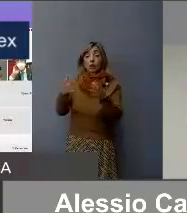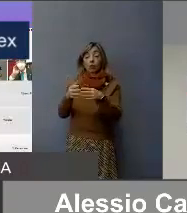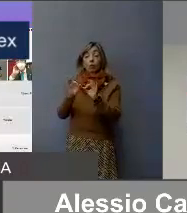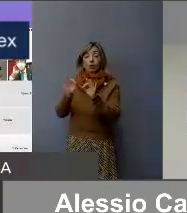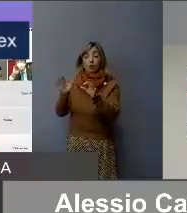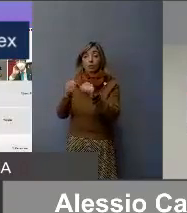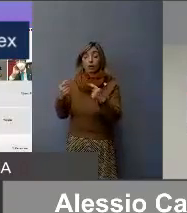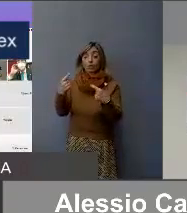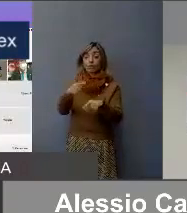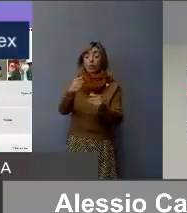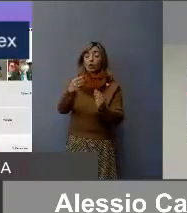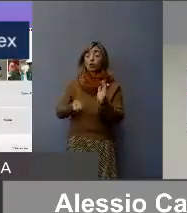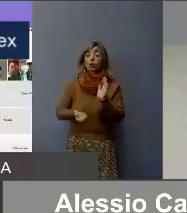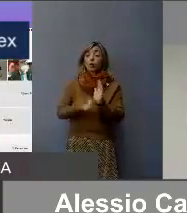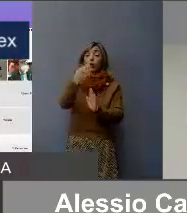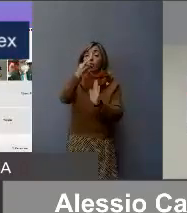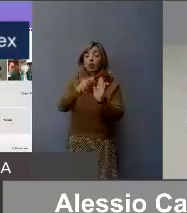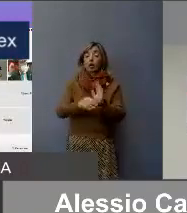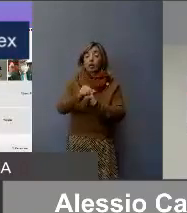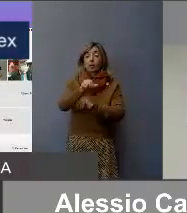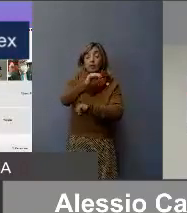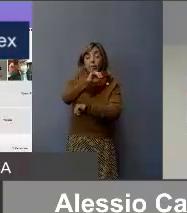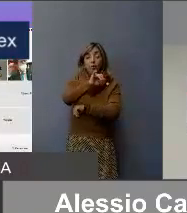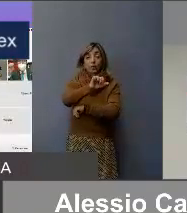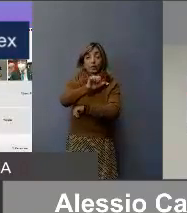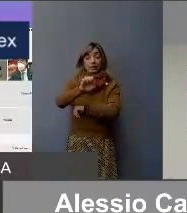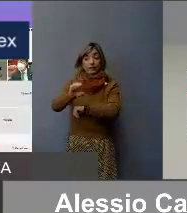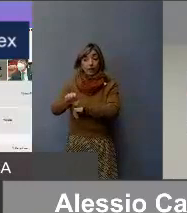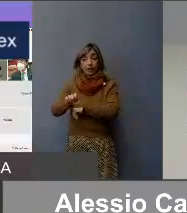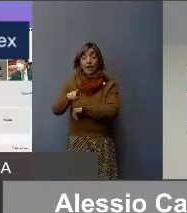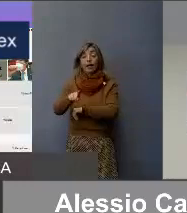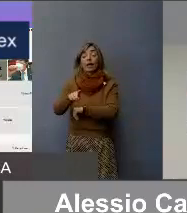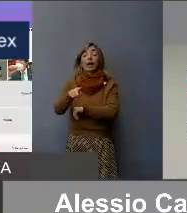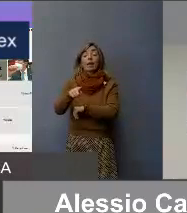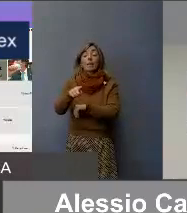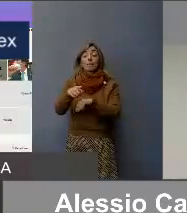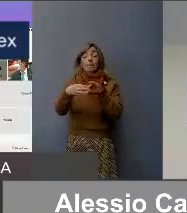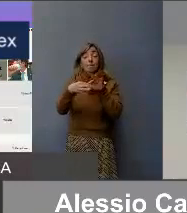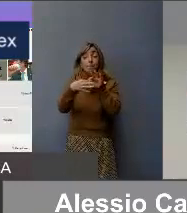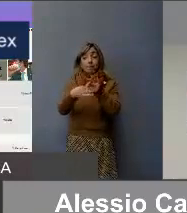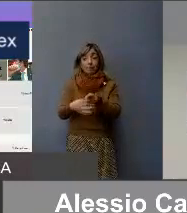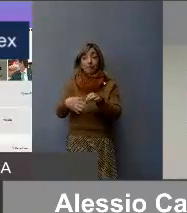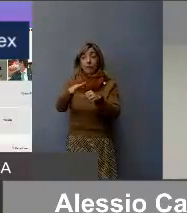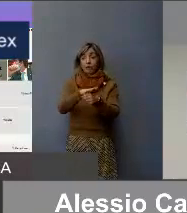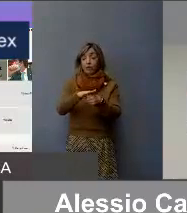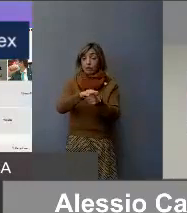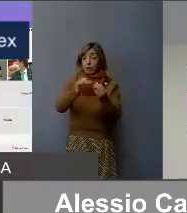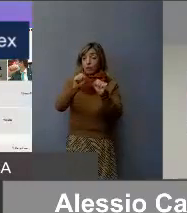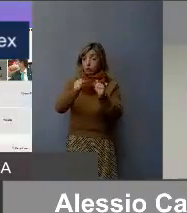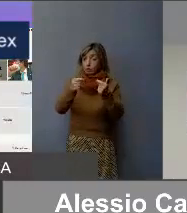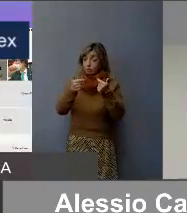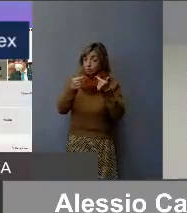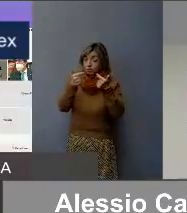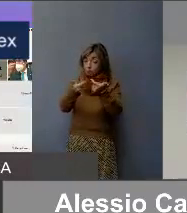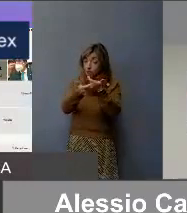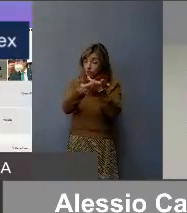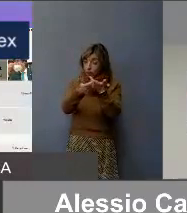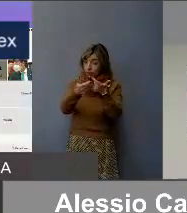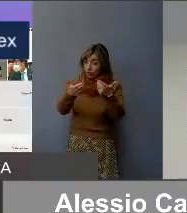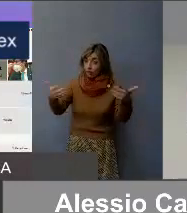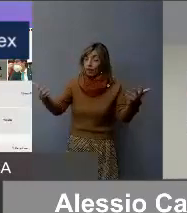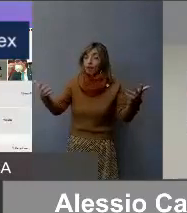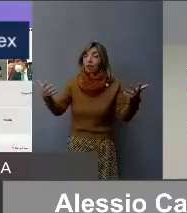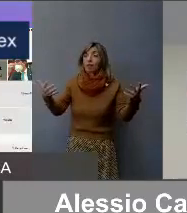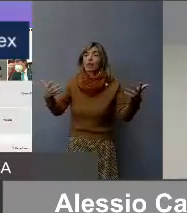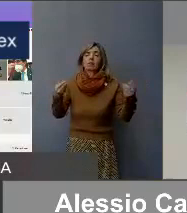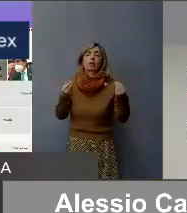con fattore famiglia possa è una possa ampliare e possa dare delle grazie in